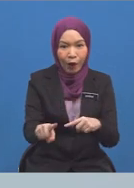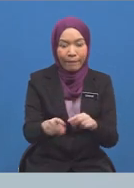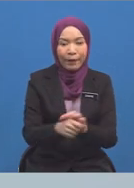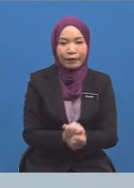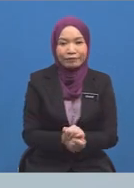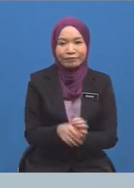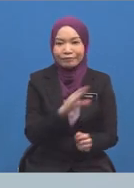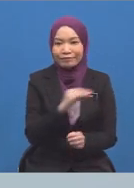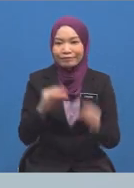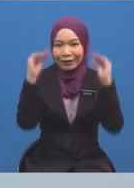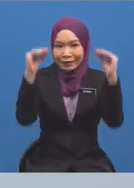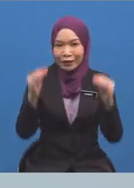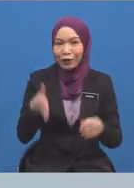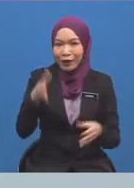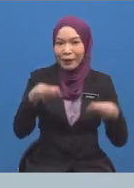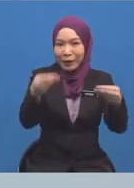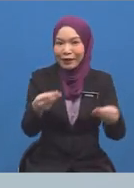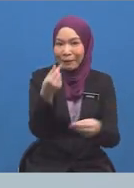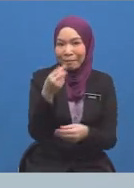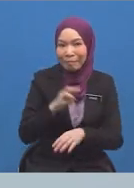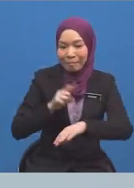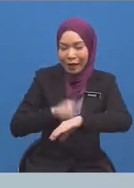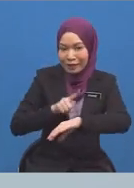kepada kamu untuk menjawabnya